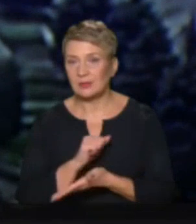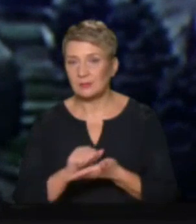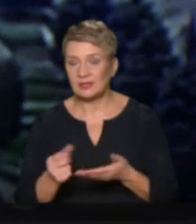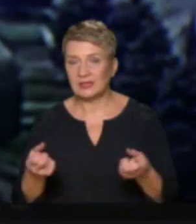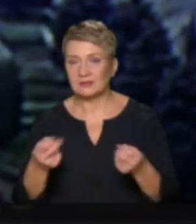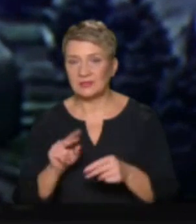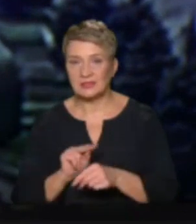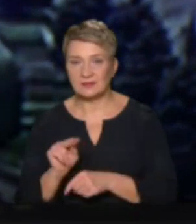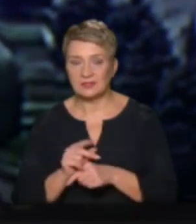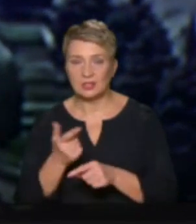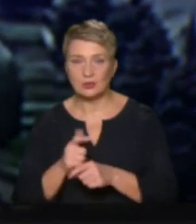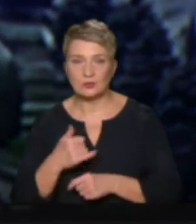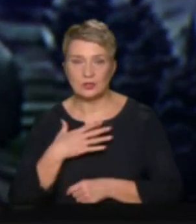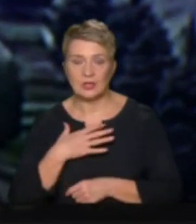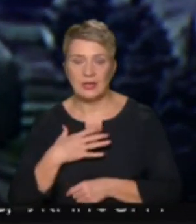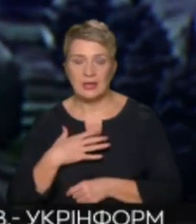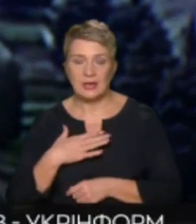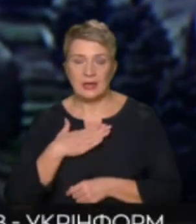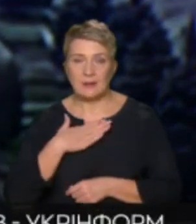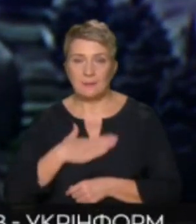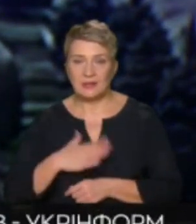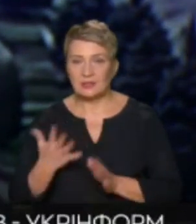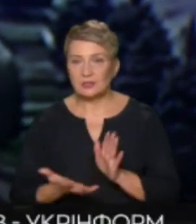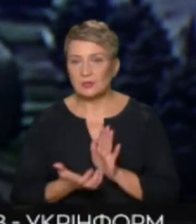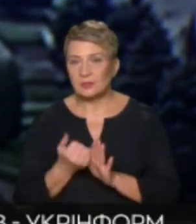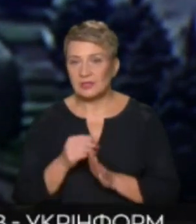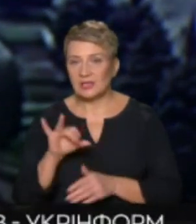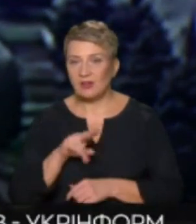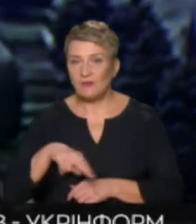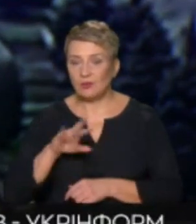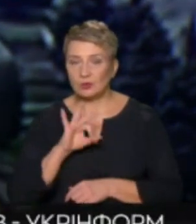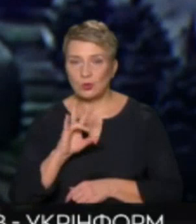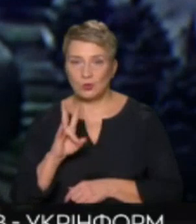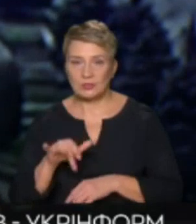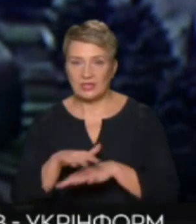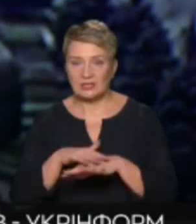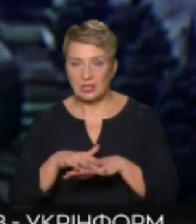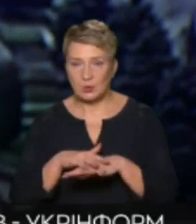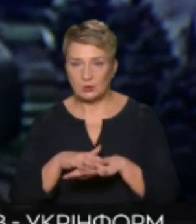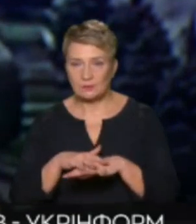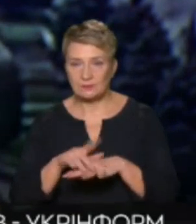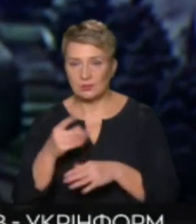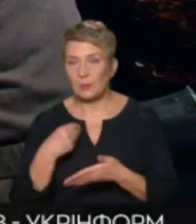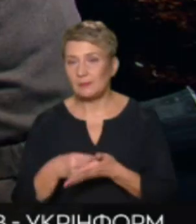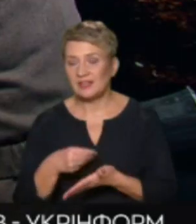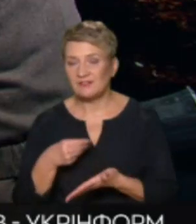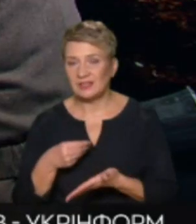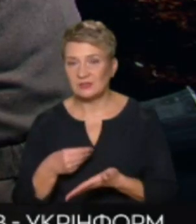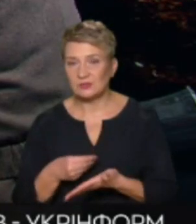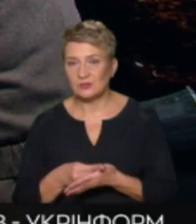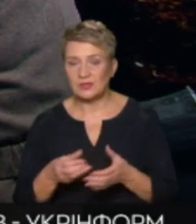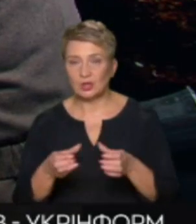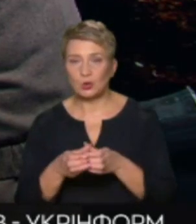Мені дуже приємно, що цю нашу ідею підтримав фонд ООН народонаселення для того, щоб профінансувати взагалі